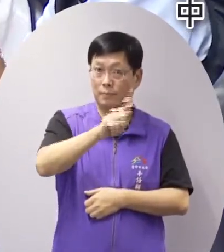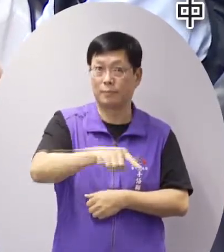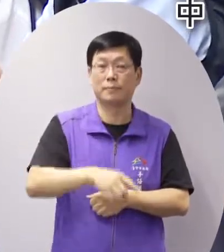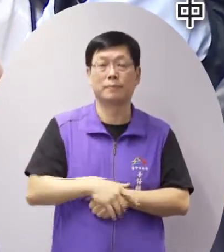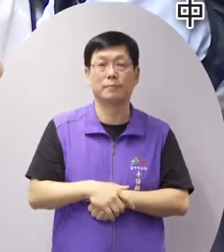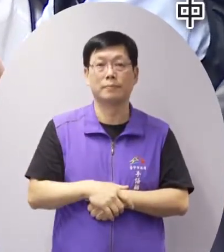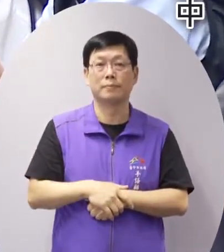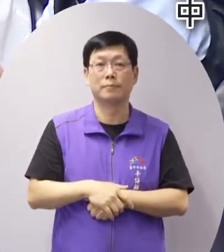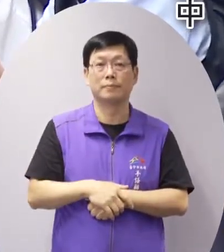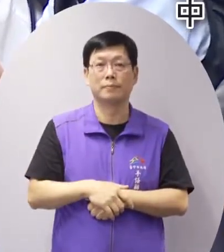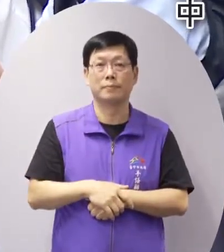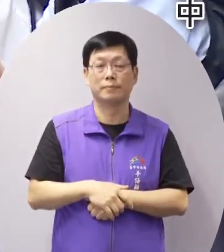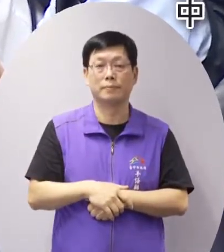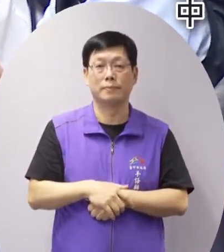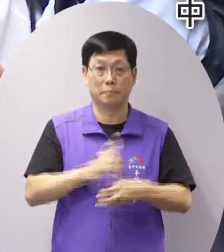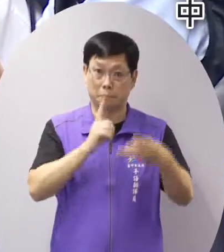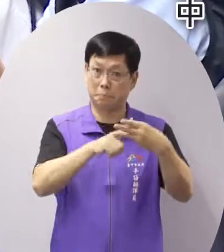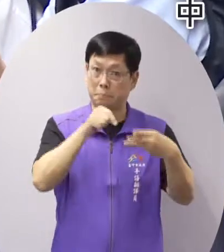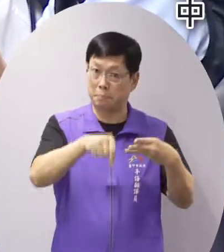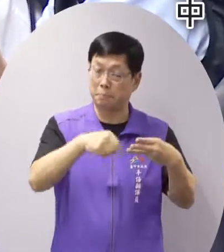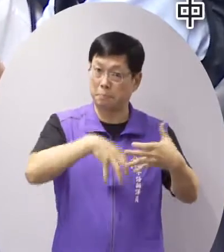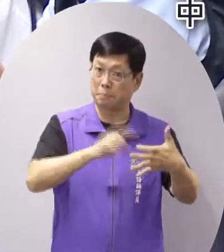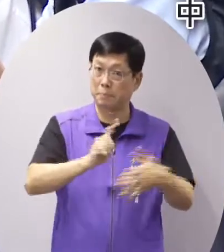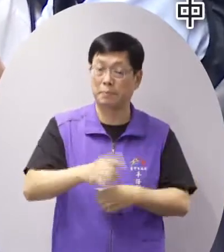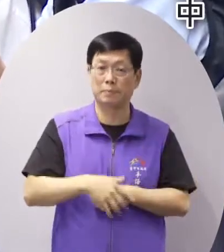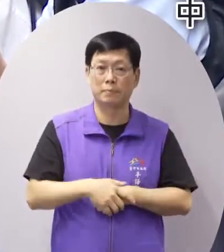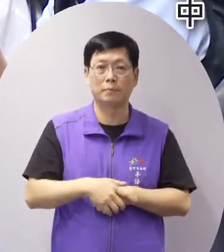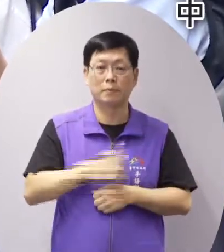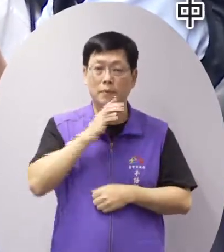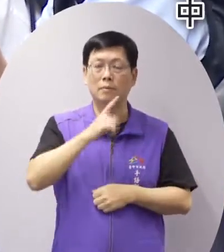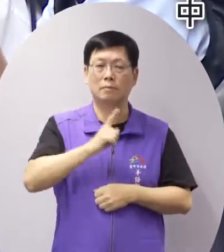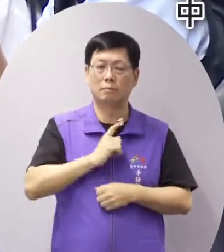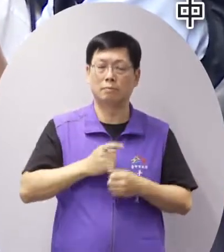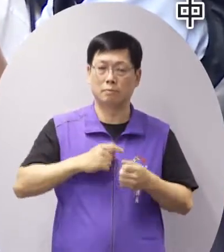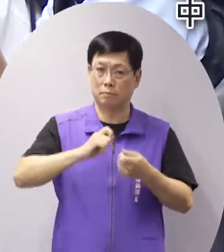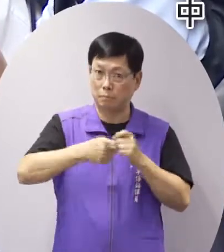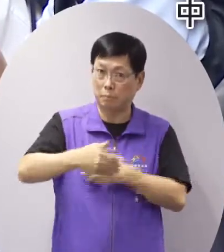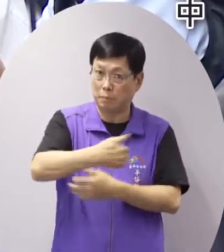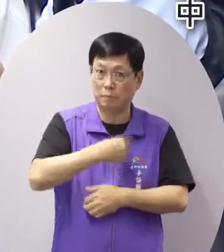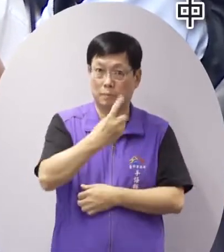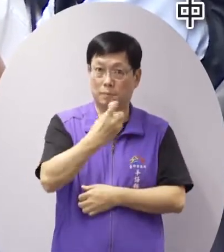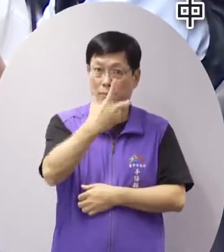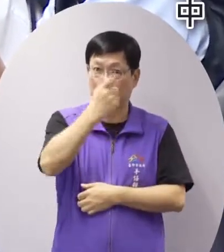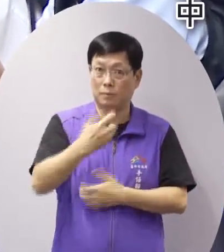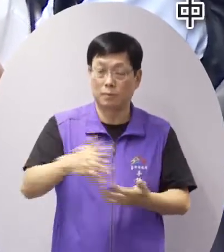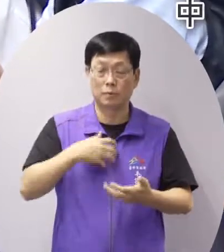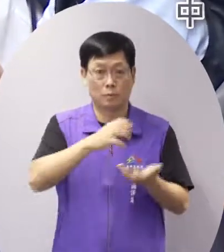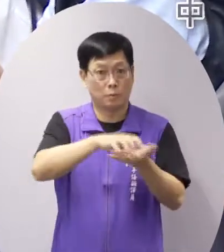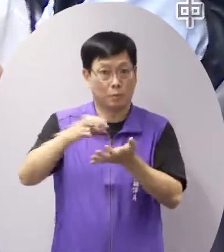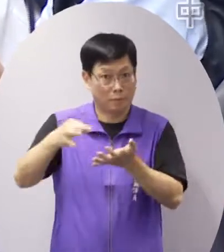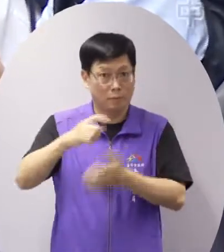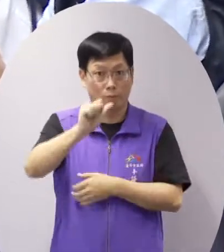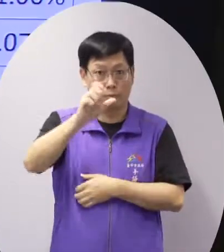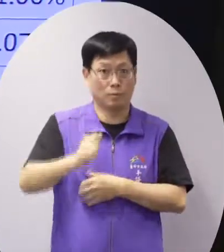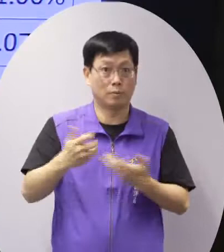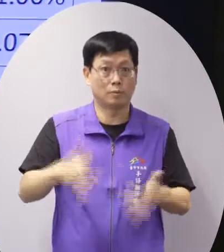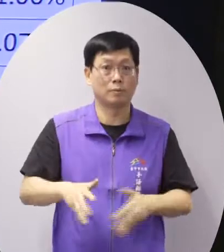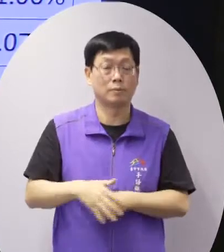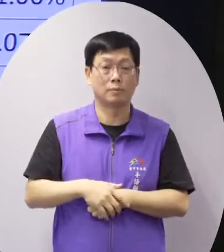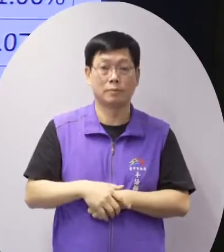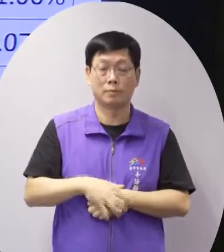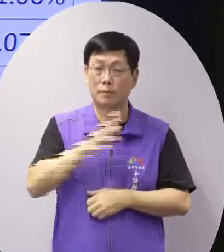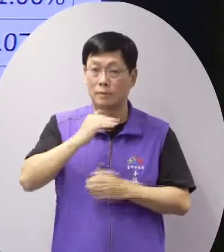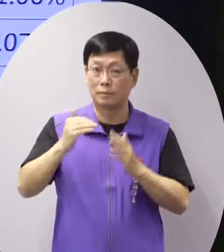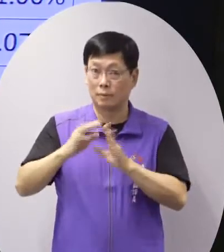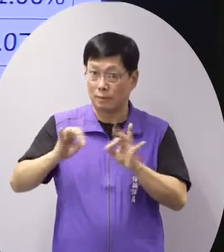50亿3962万1000元。那主要的来讲的话，是有税客收入，有17亿多；规费收入有5亿多；财